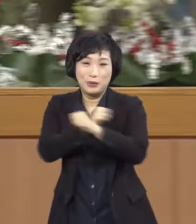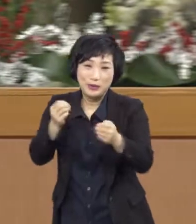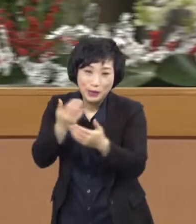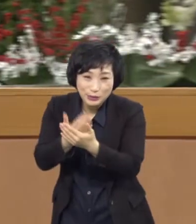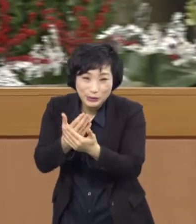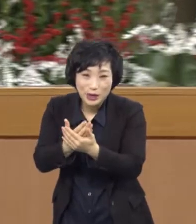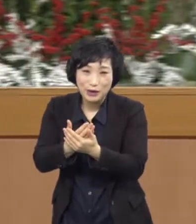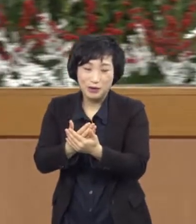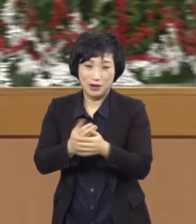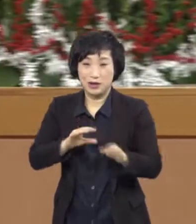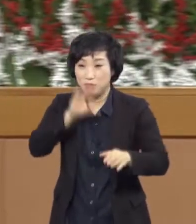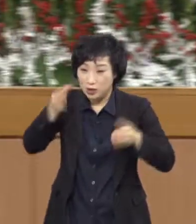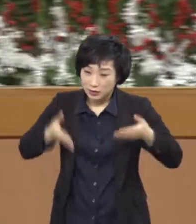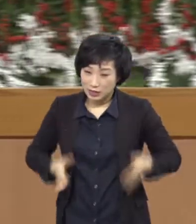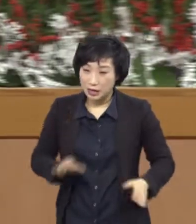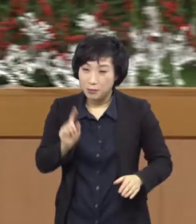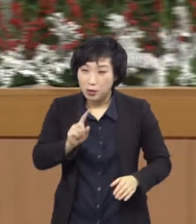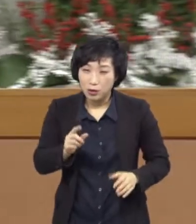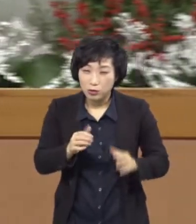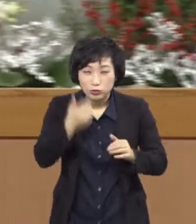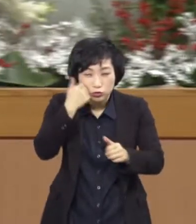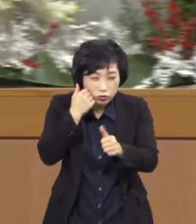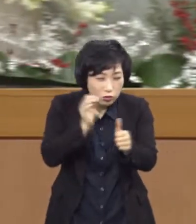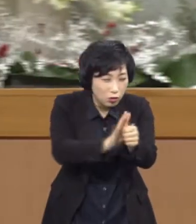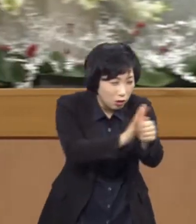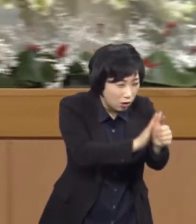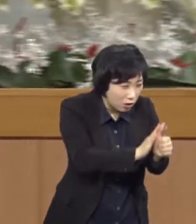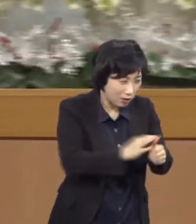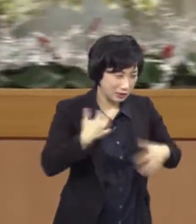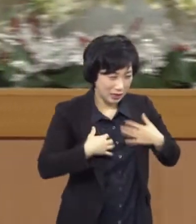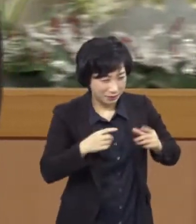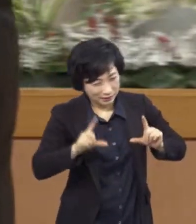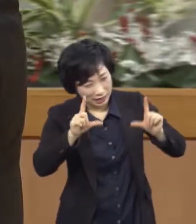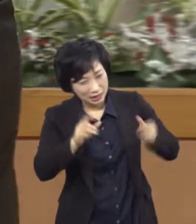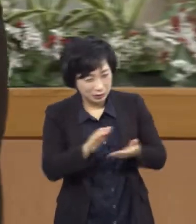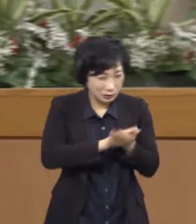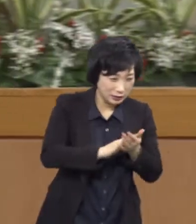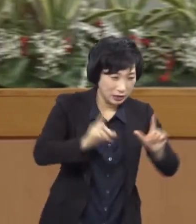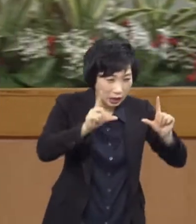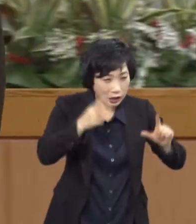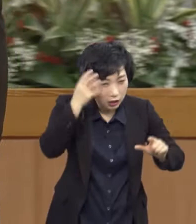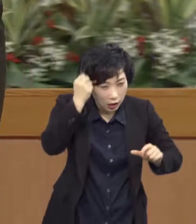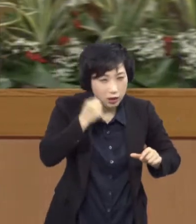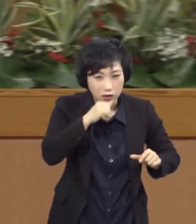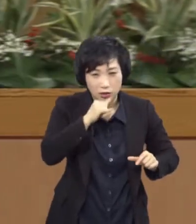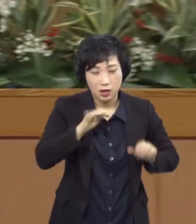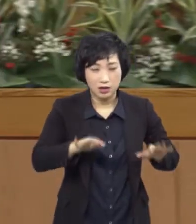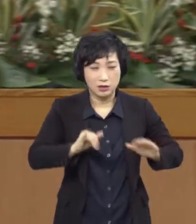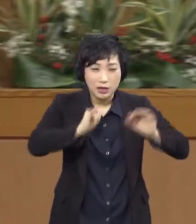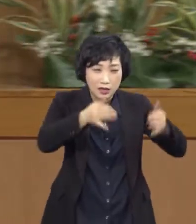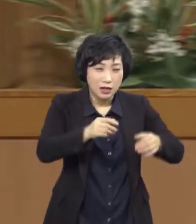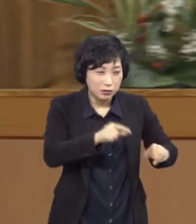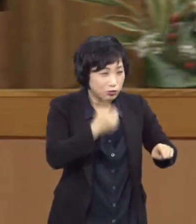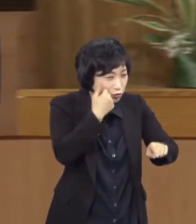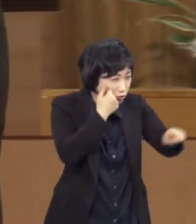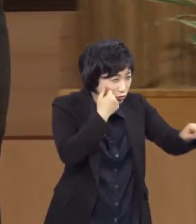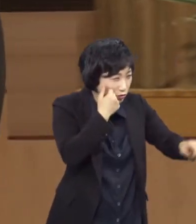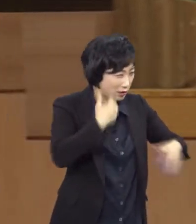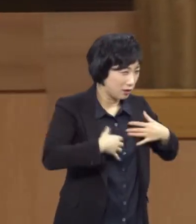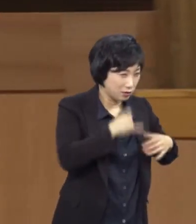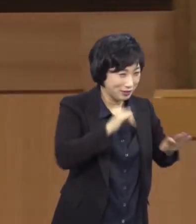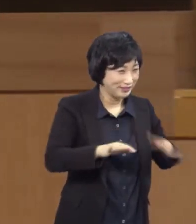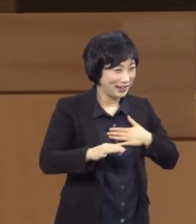용서하시옵소서. 성탄을 파괴주의로 알았습니다. 재밌게 노는 날로 알았습니다. 세상이 날뛰니